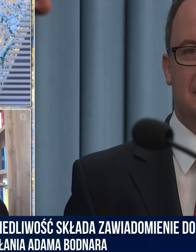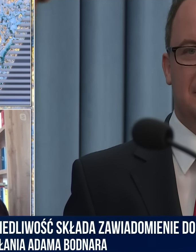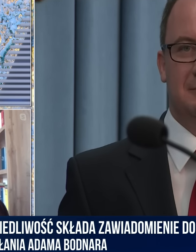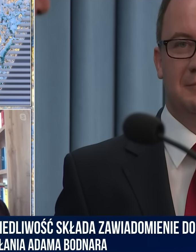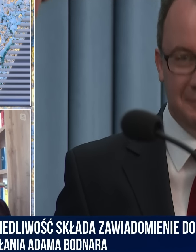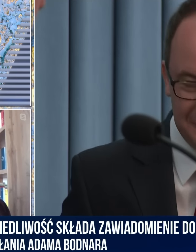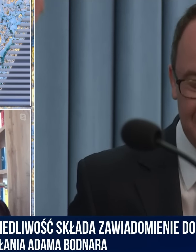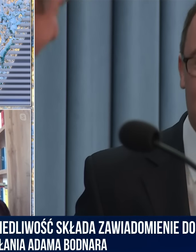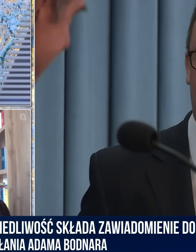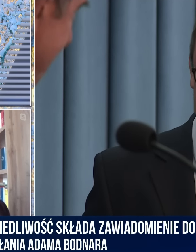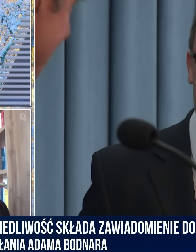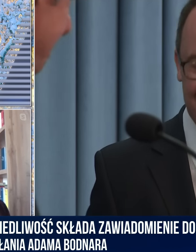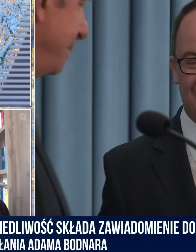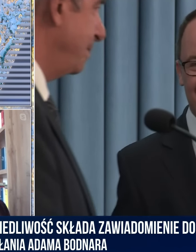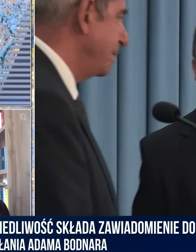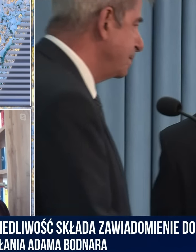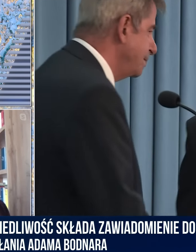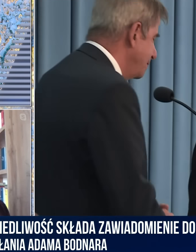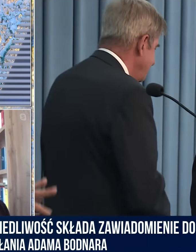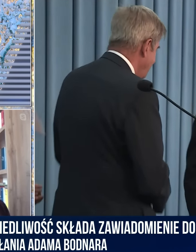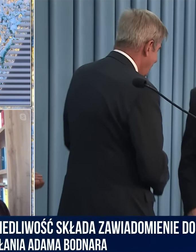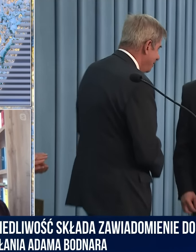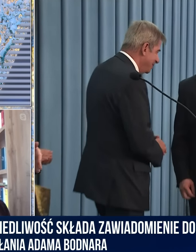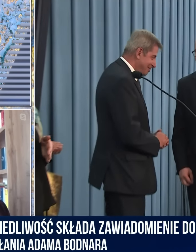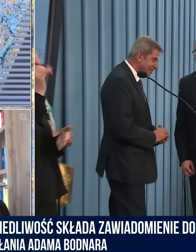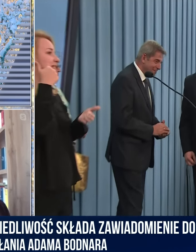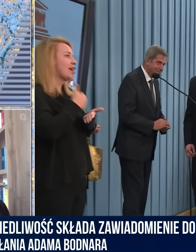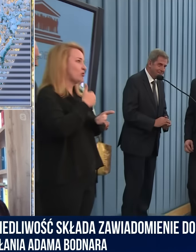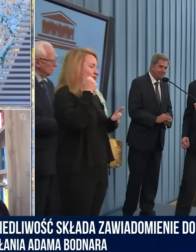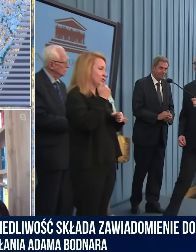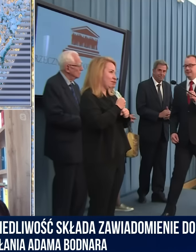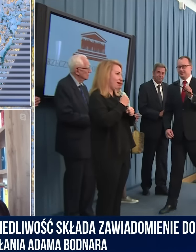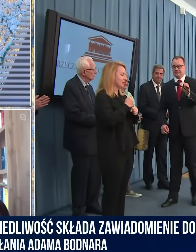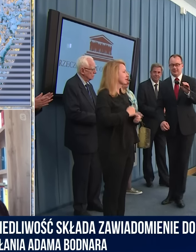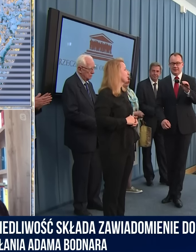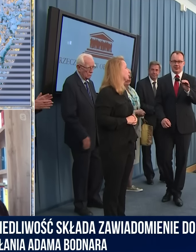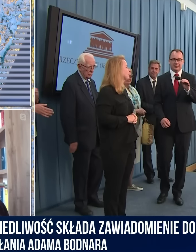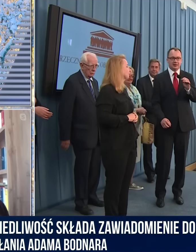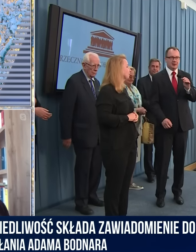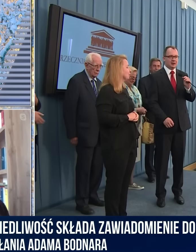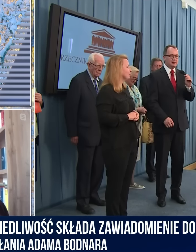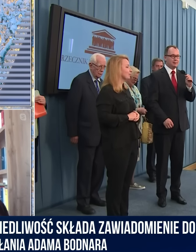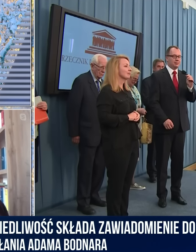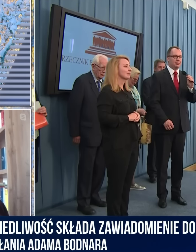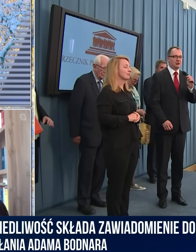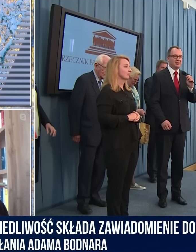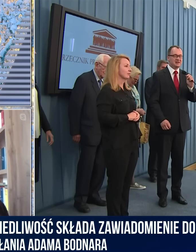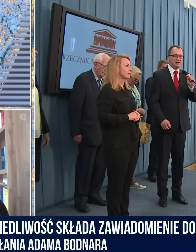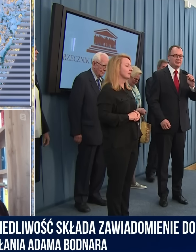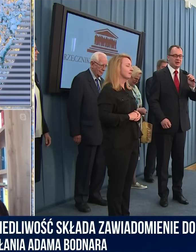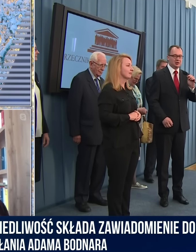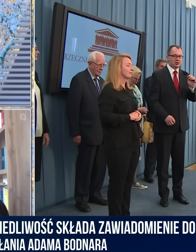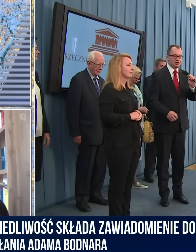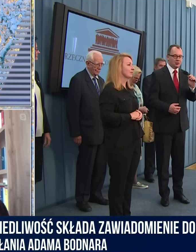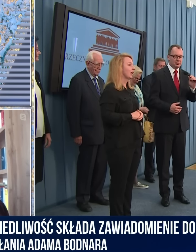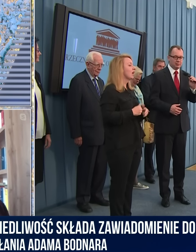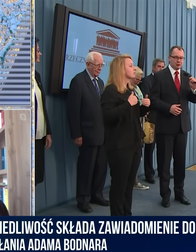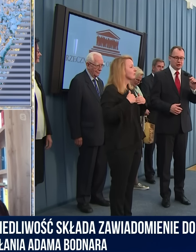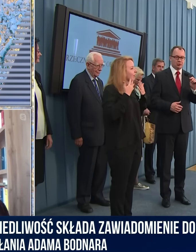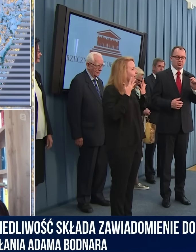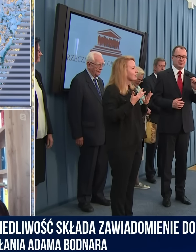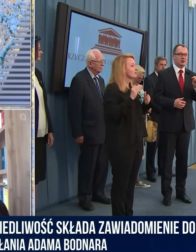mam ambiwalentne uczucia w tym względzie, tak? Na dwoje babka wróżyła, bo z jednej strony myślę, że im byłoby wygodniej, gdyby